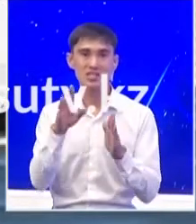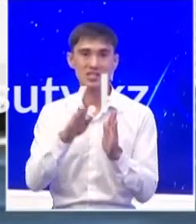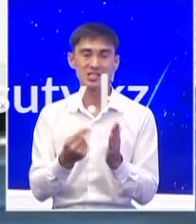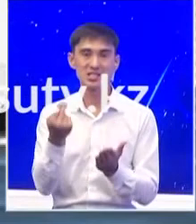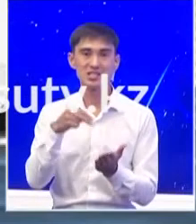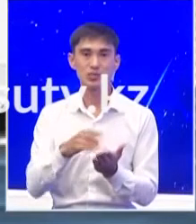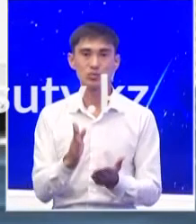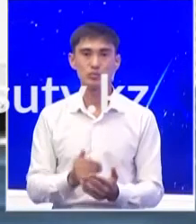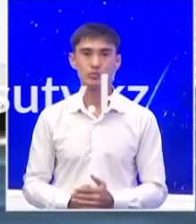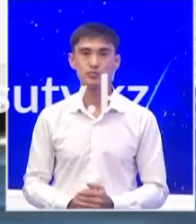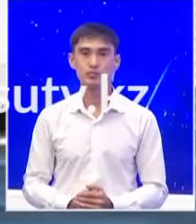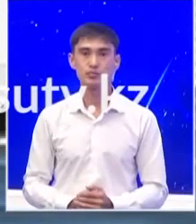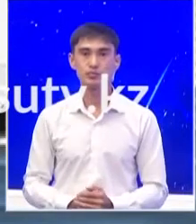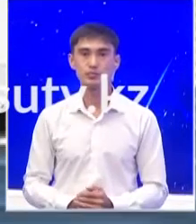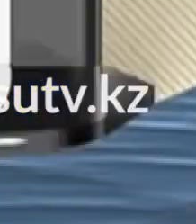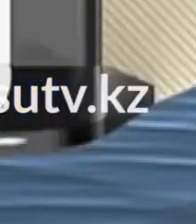цену.